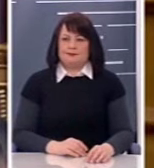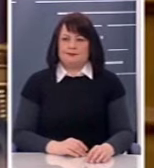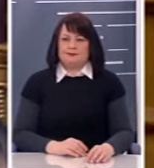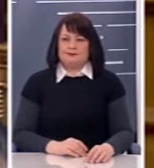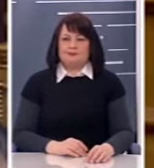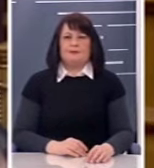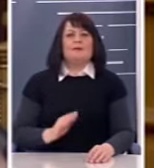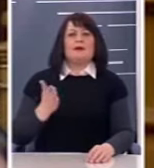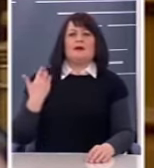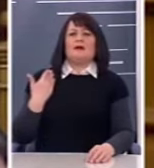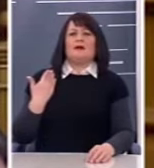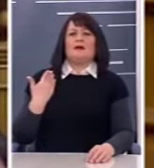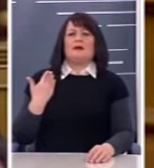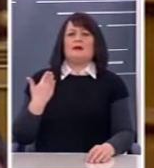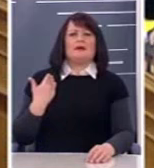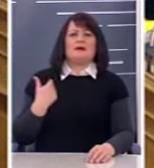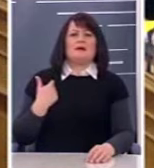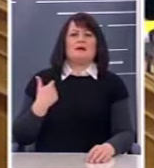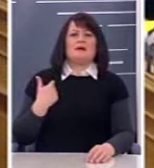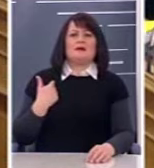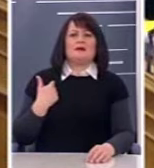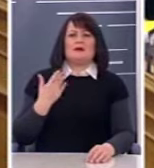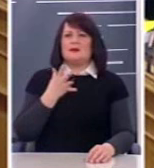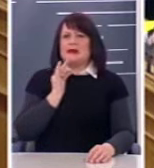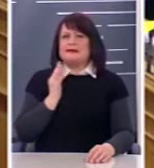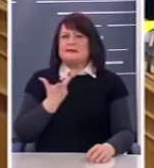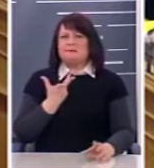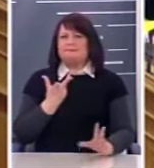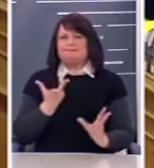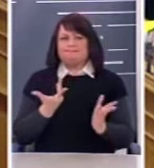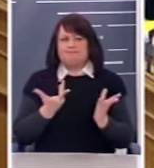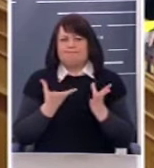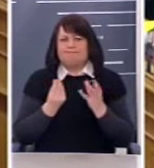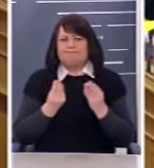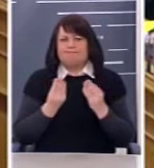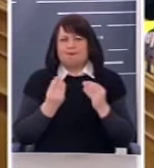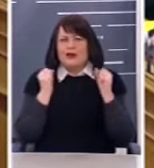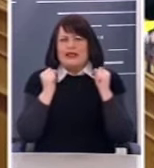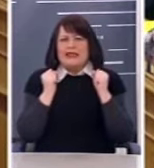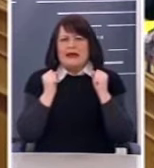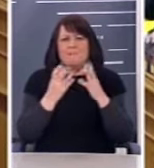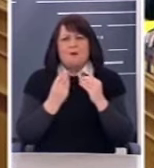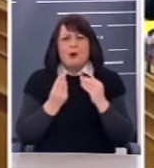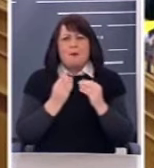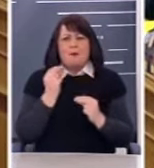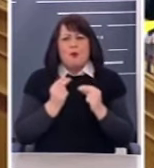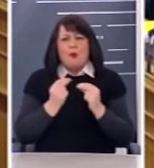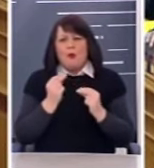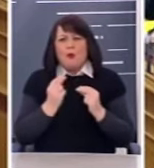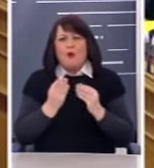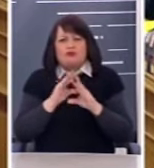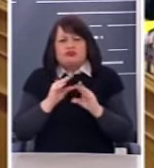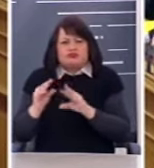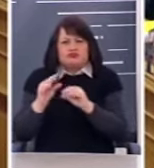Το τελευταίο διάστημα έχουν πυκνώσει τα σύννεφα στο χώρο της υγείας. Με